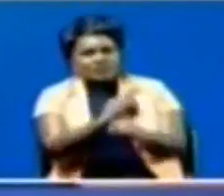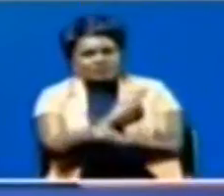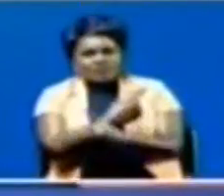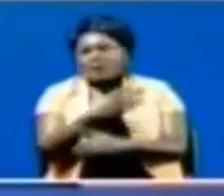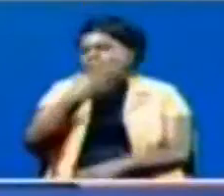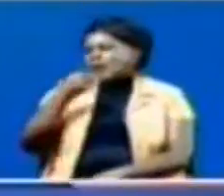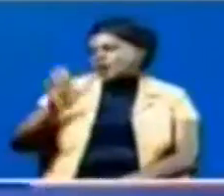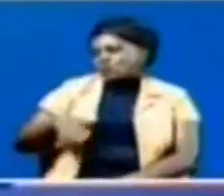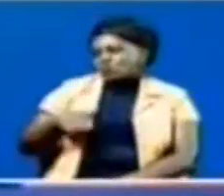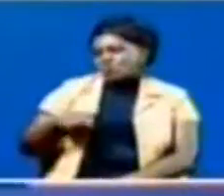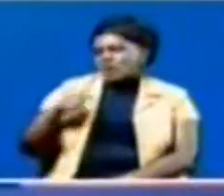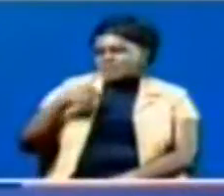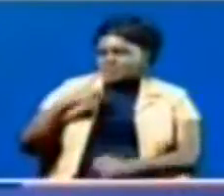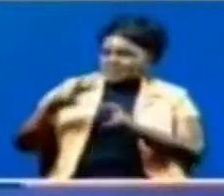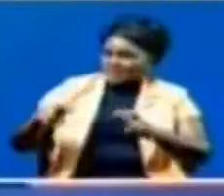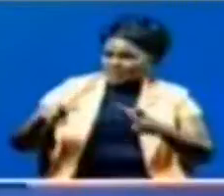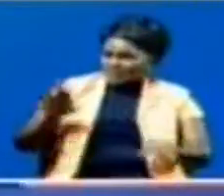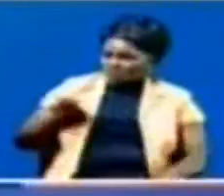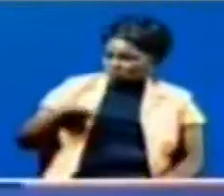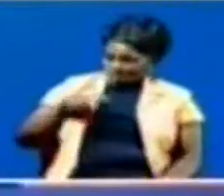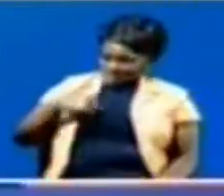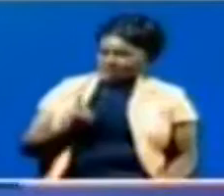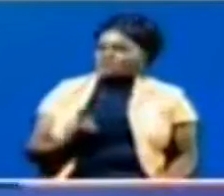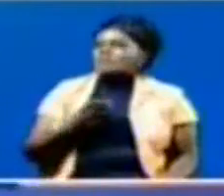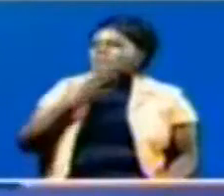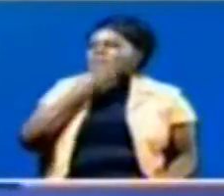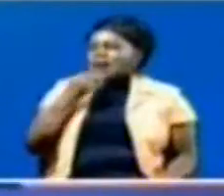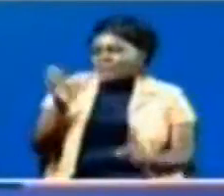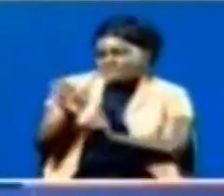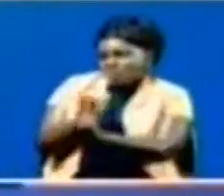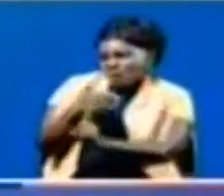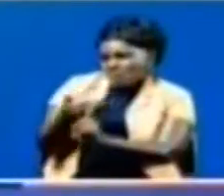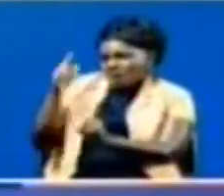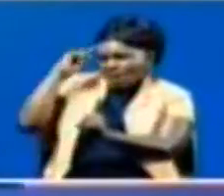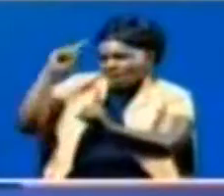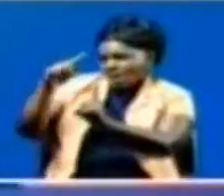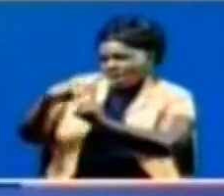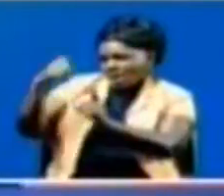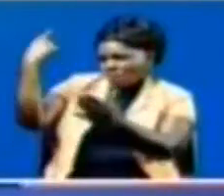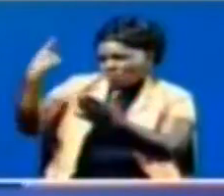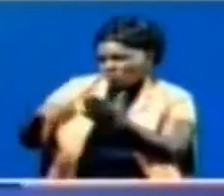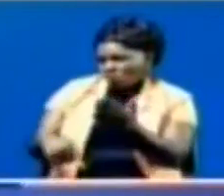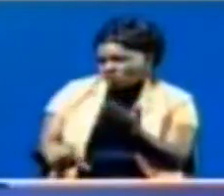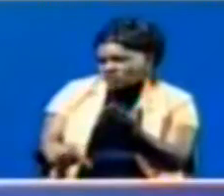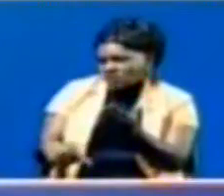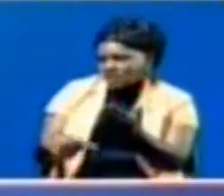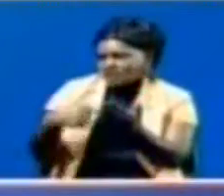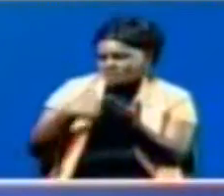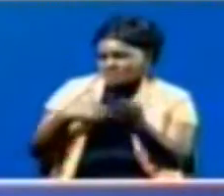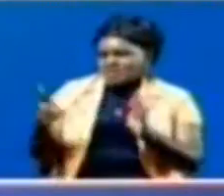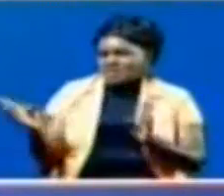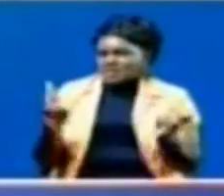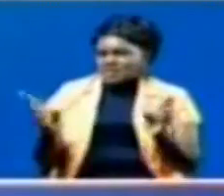mwanamume na mwanamke. Manake ninapotafuta mwanamke, mimi mwanamume nikimchumbia, lengo langu huwa kwamba nimejiandaa